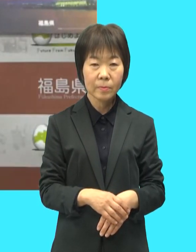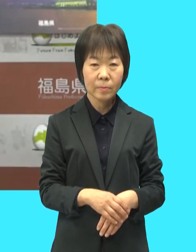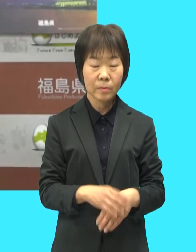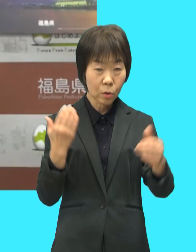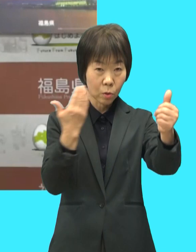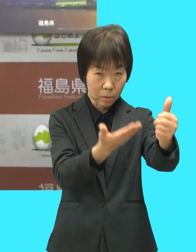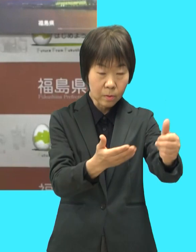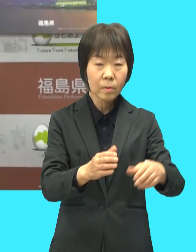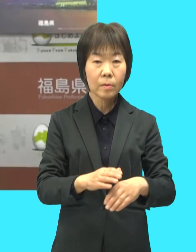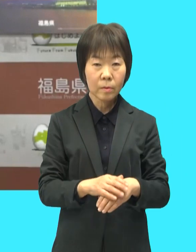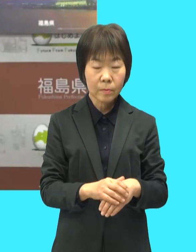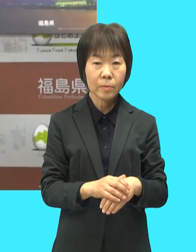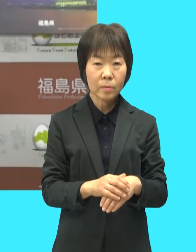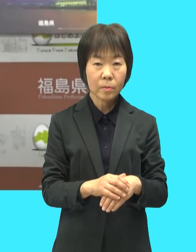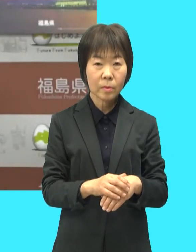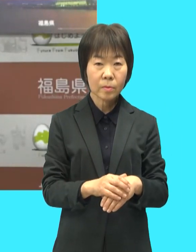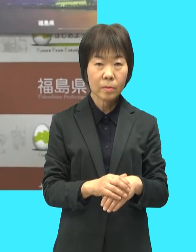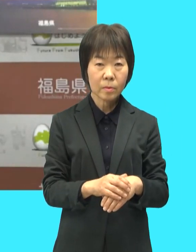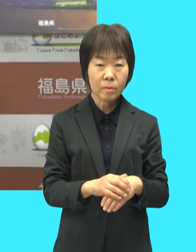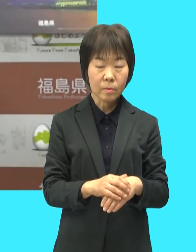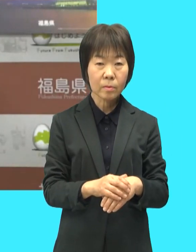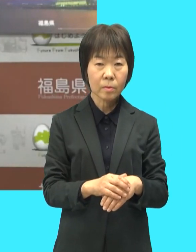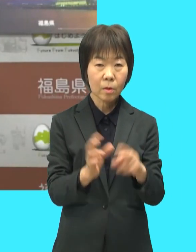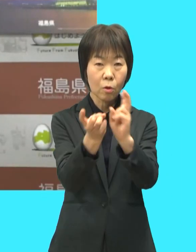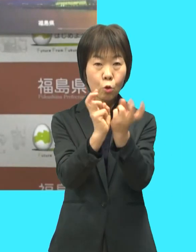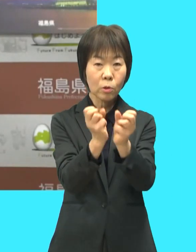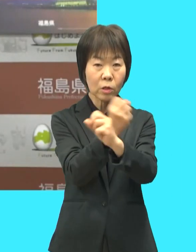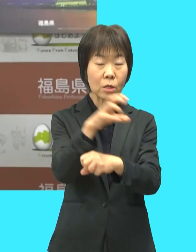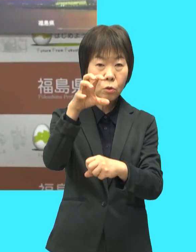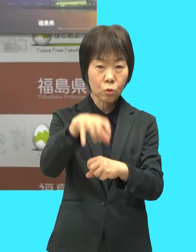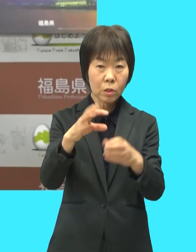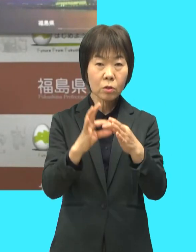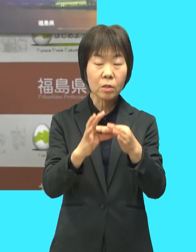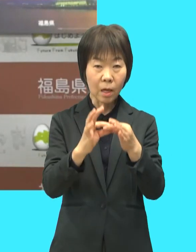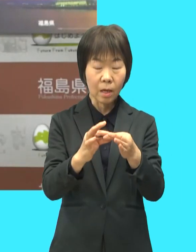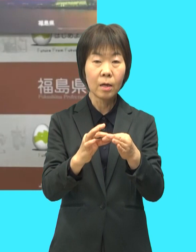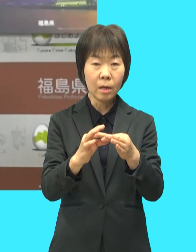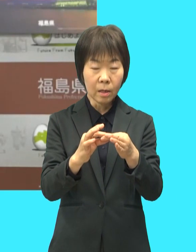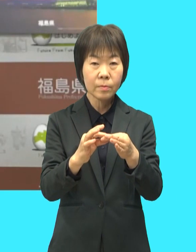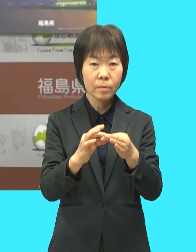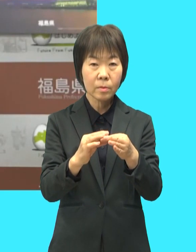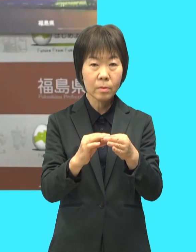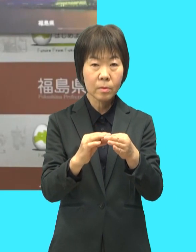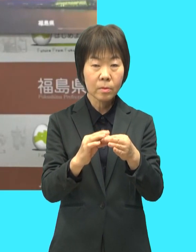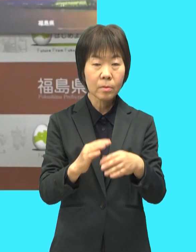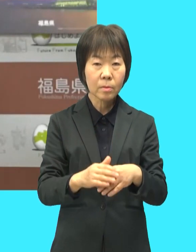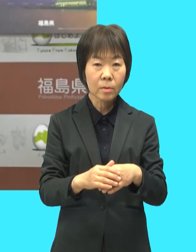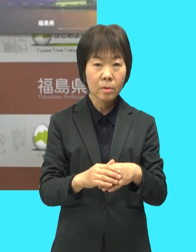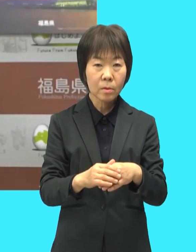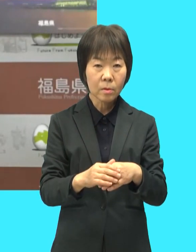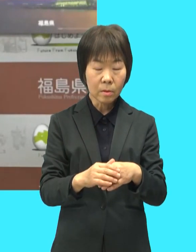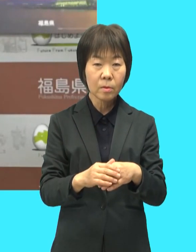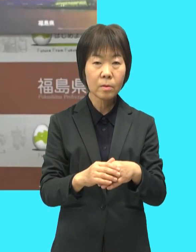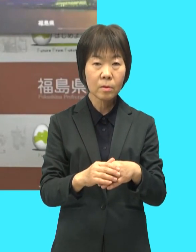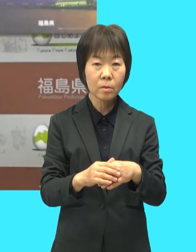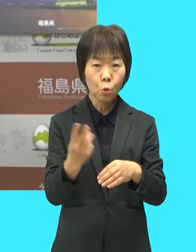知事おはようございます。 おはようございます。 一点ですね、ロボットテストフィールドのことについてお伺いしたかったんですけれども、これ全然